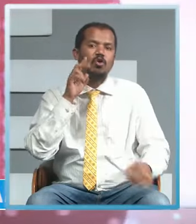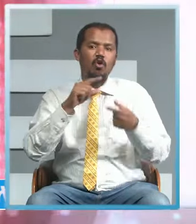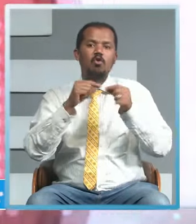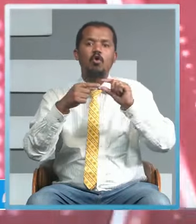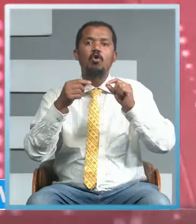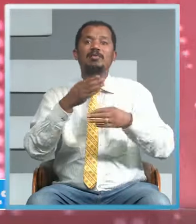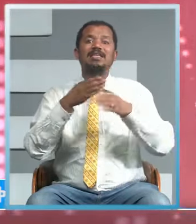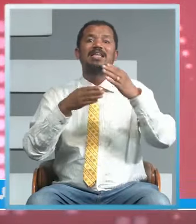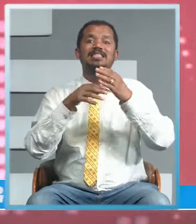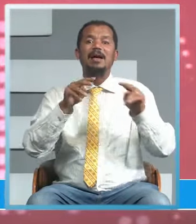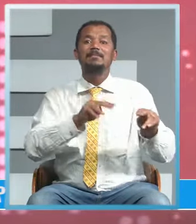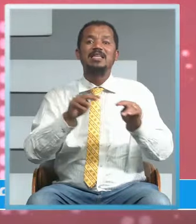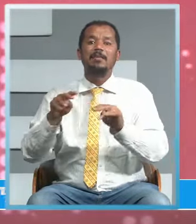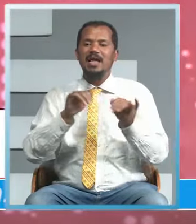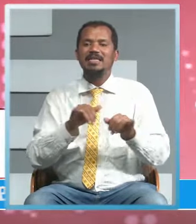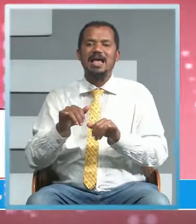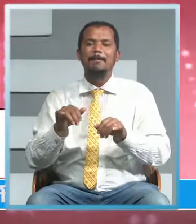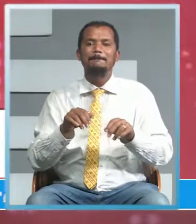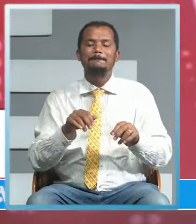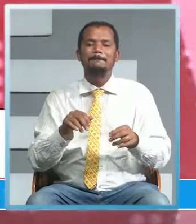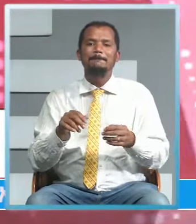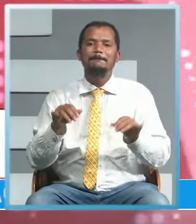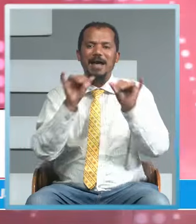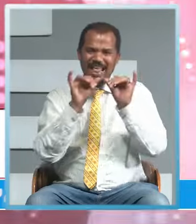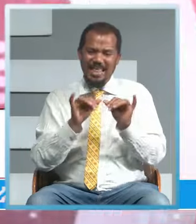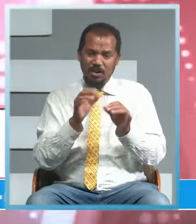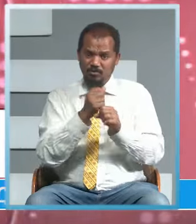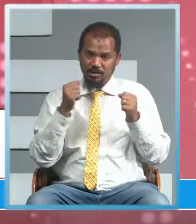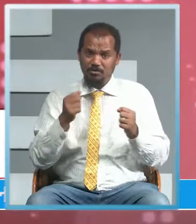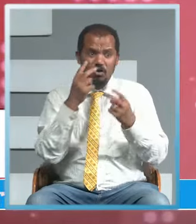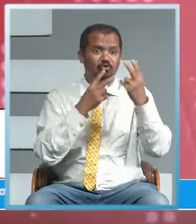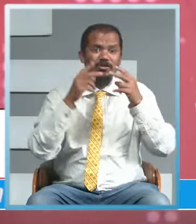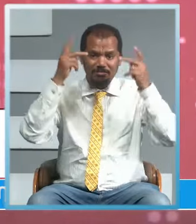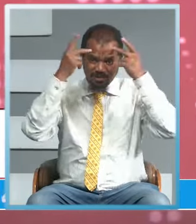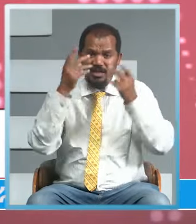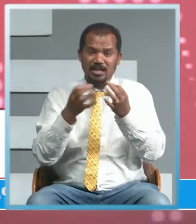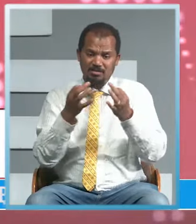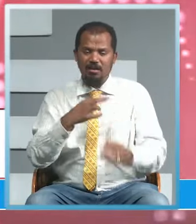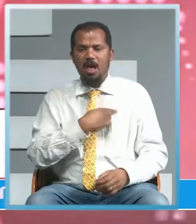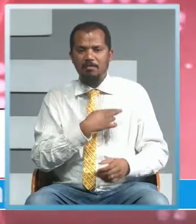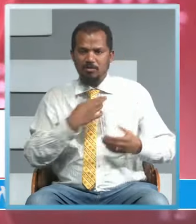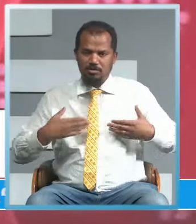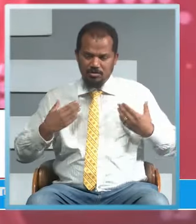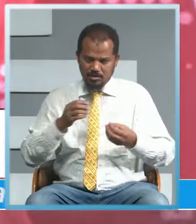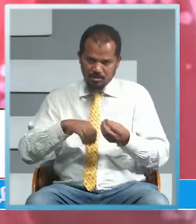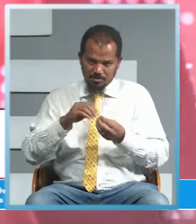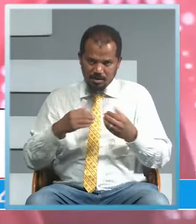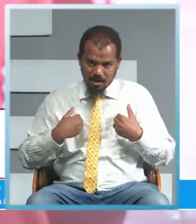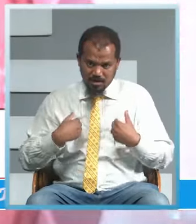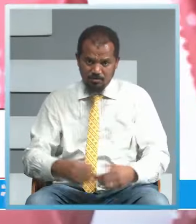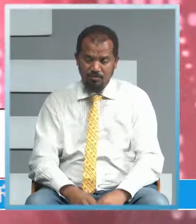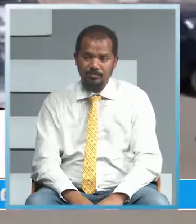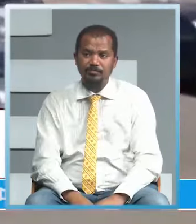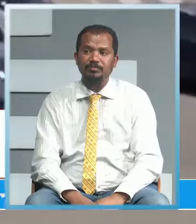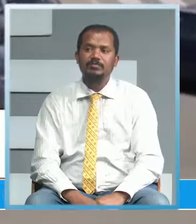የሆቴሎች የኮከብ ደረጃ ምደባ እንደ መለኪያ ሊወሰድ እንደሚችል የቱሪዝም ሚኒስቴር ገልጿል። ሃይማኖት ደስታ ተጨማሪ